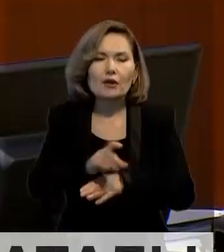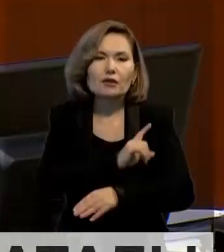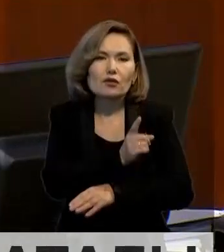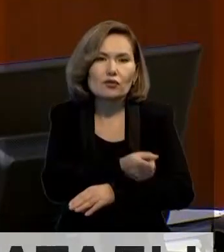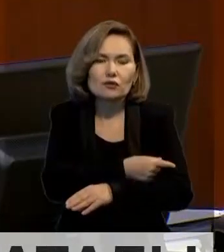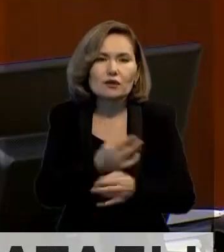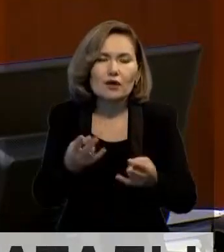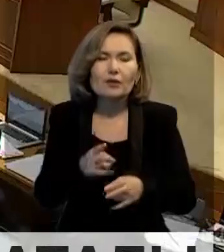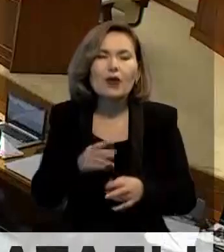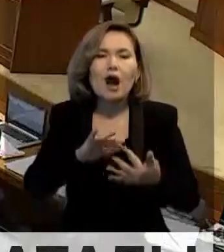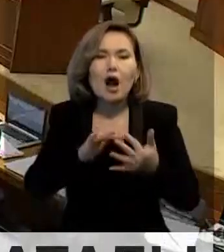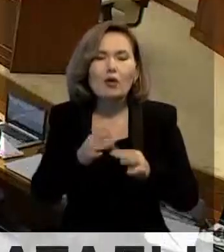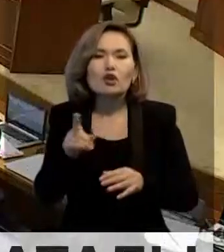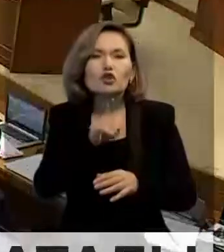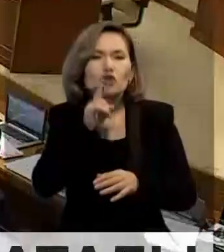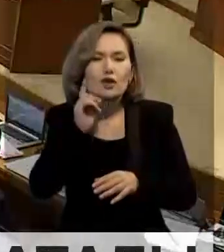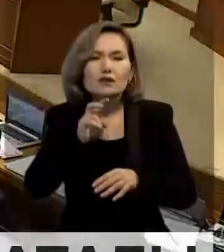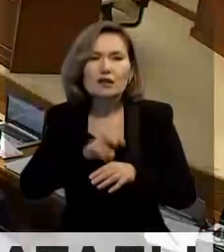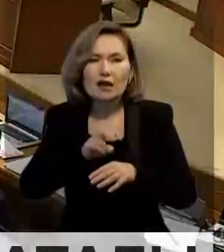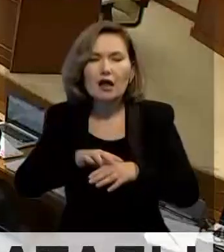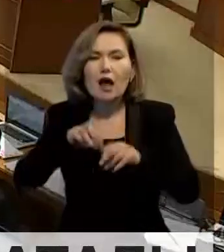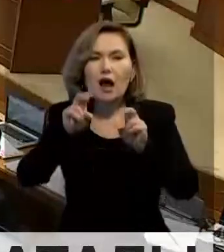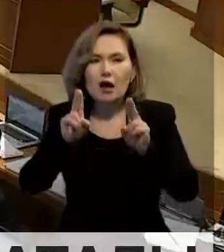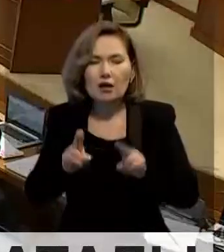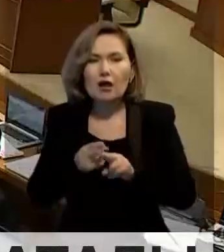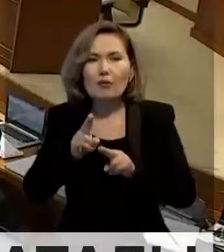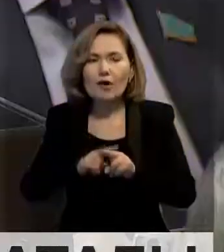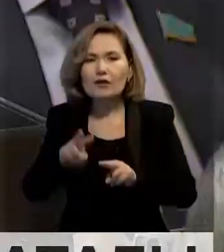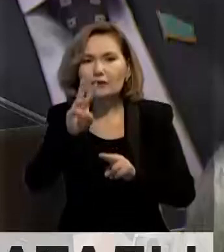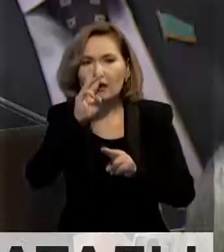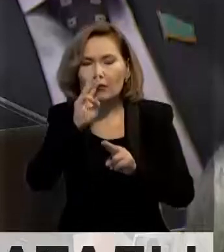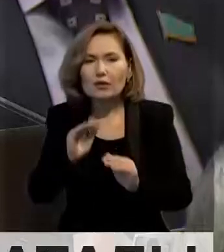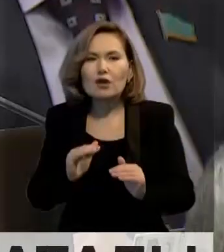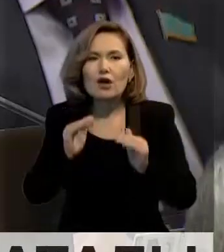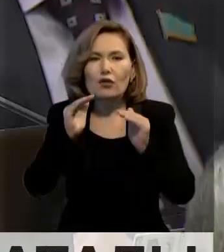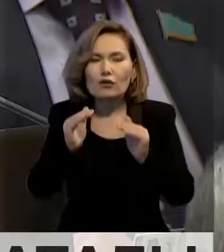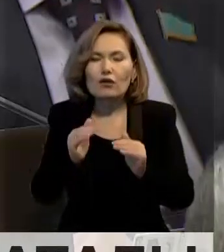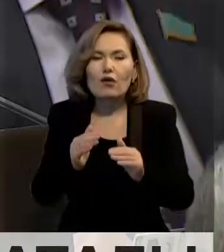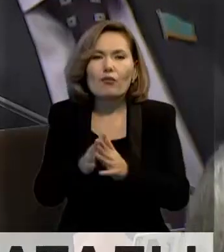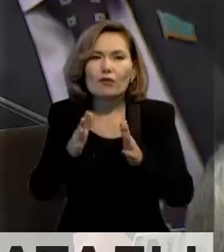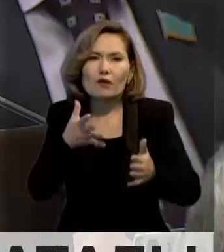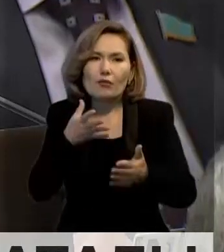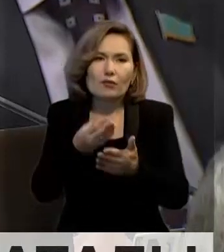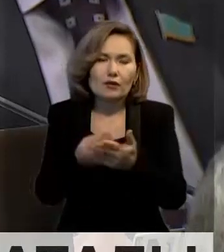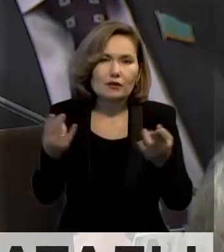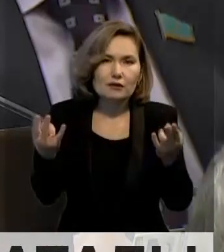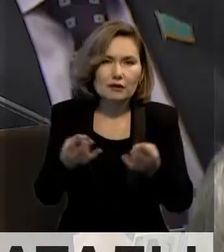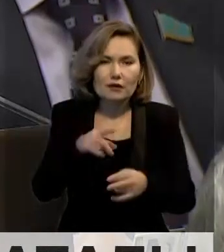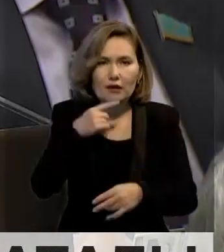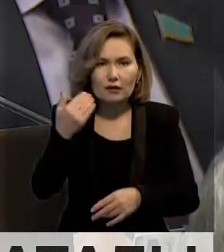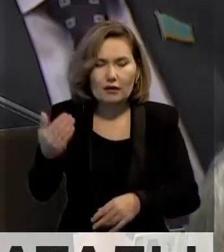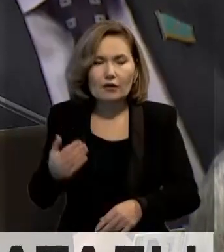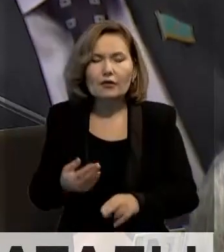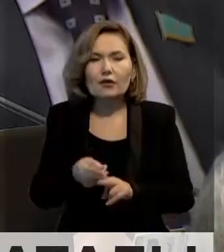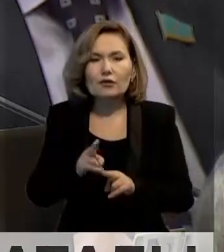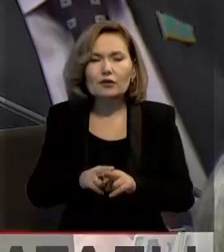ауылға баратын жас дәрігерлерге әлеуметтік қолдау біздегіден 2 есе көп төленеді. Жергілікті тұрғындармен кездескен уақытта бірінші